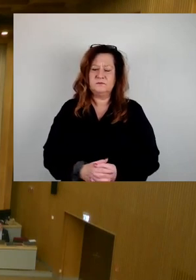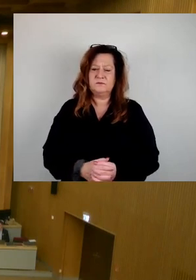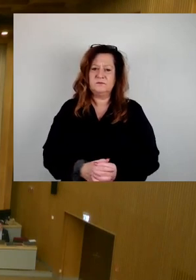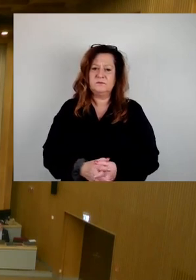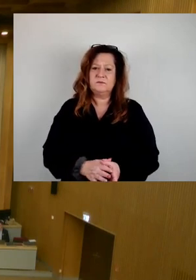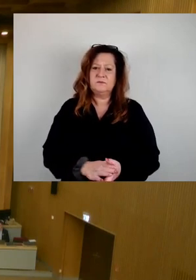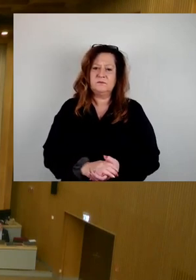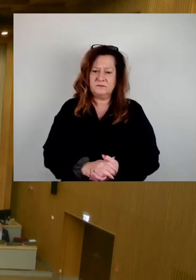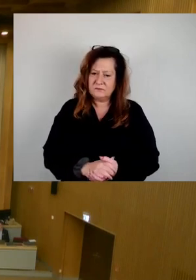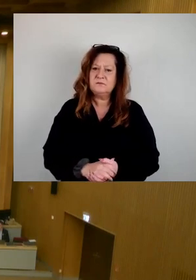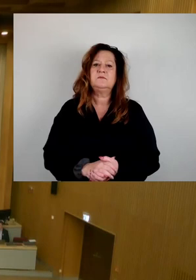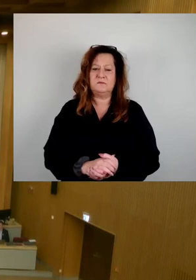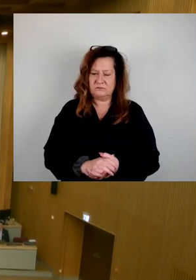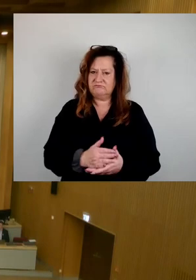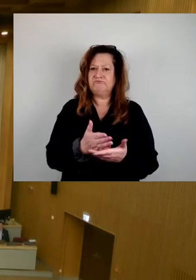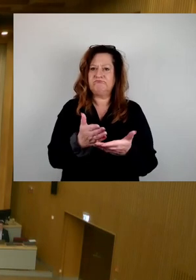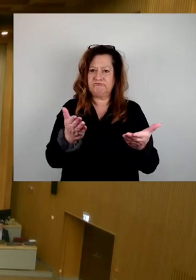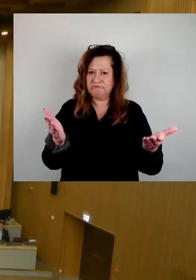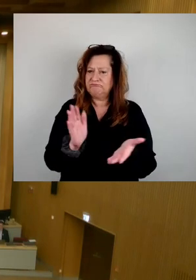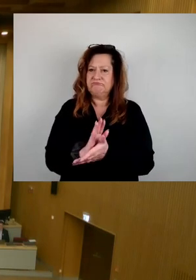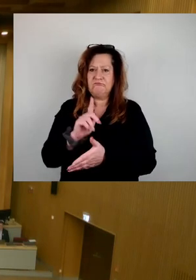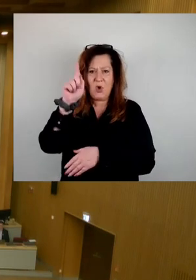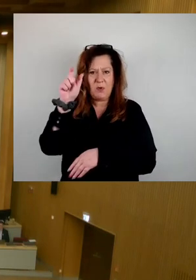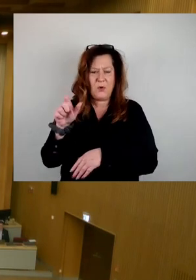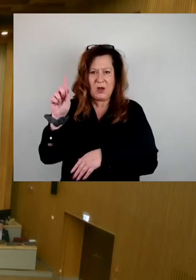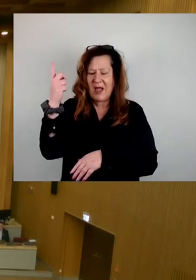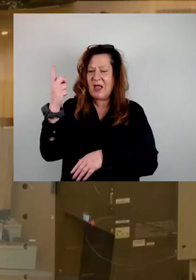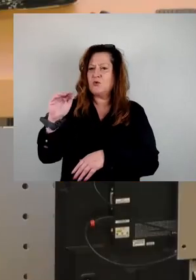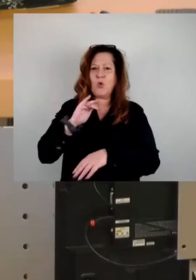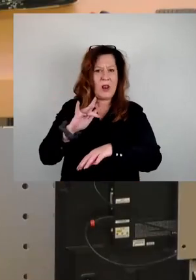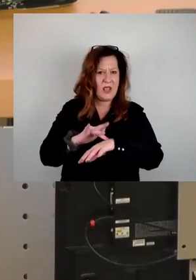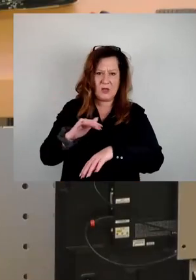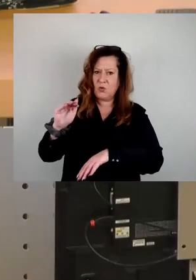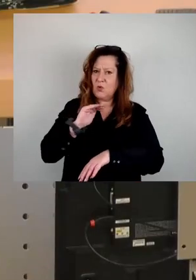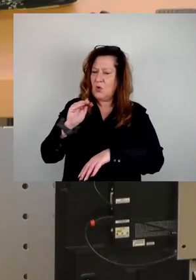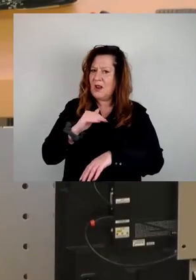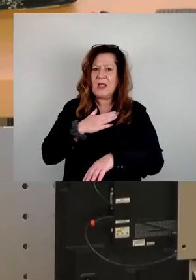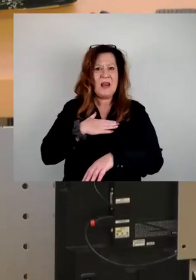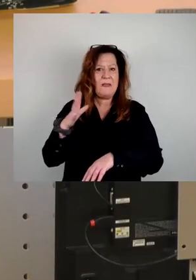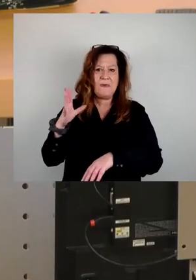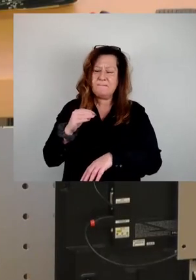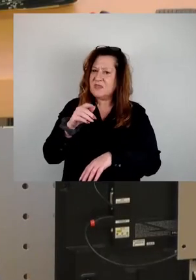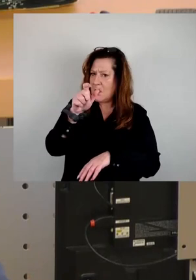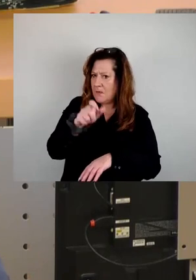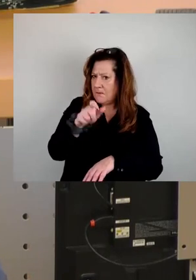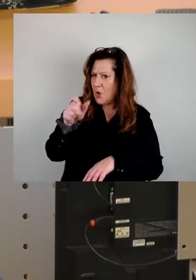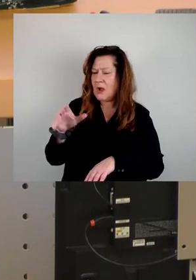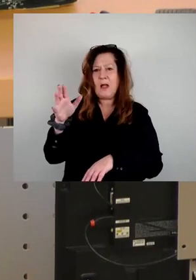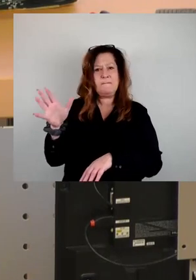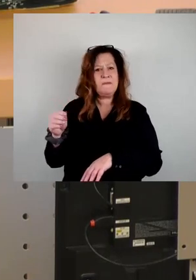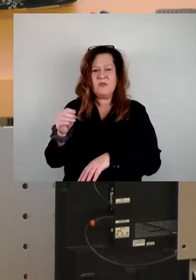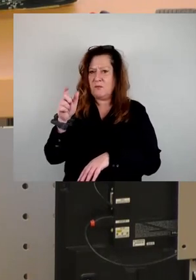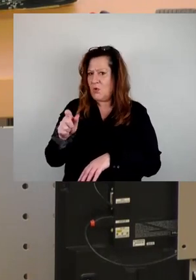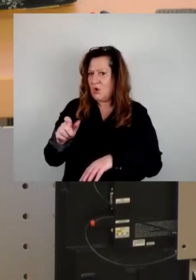Ja, sehr geehrter Herr Oberbürgermeister, verehrte Kolleginnen und Kollegen, liebe Mitbürgerinnen und Mitbürger auf der Tribüne oder im